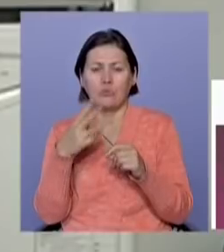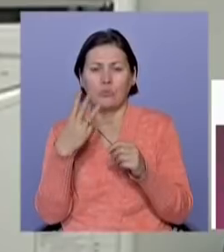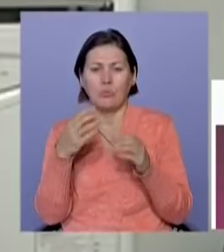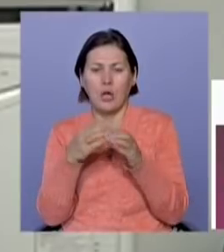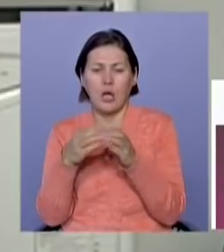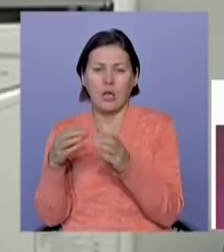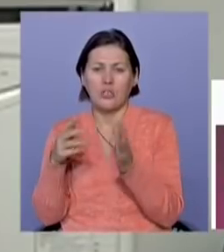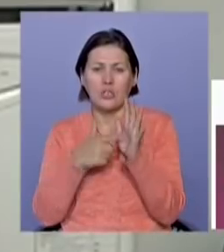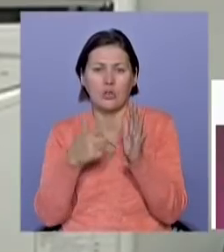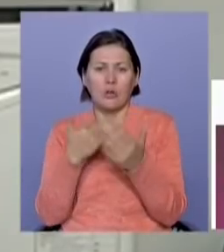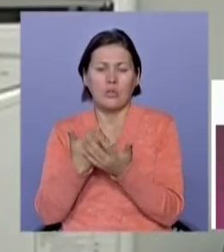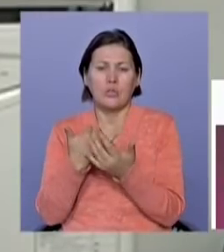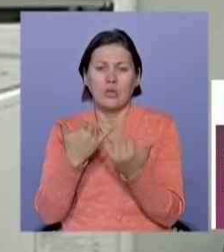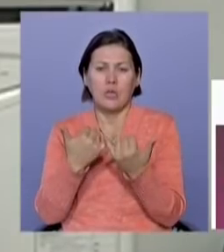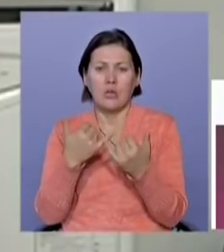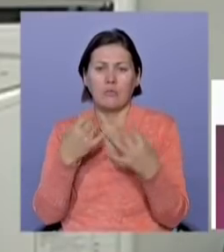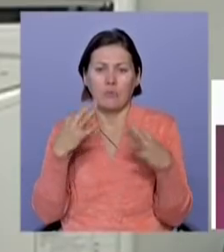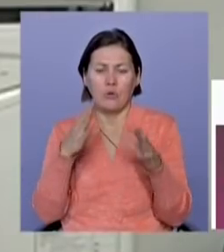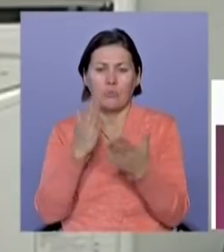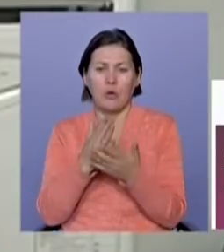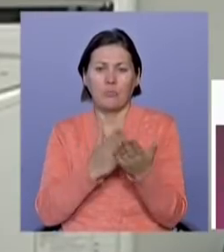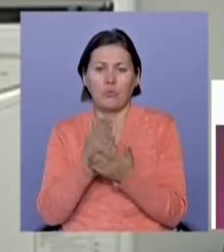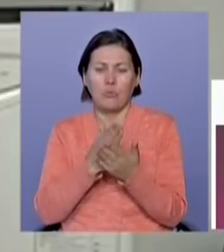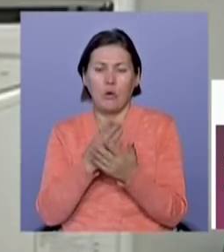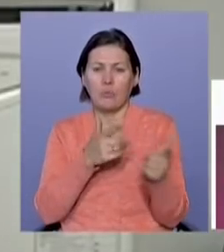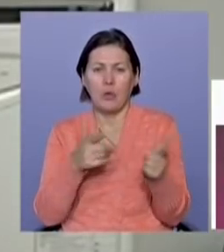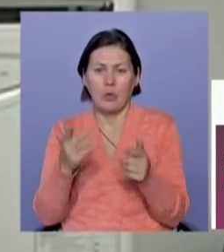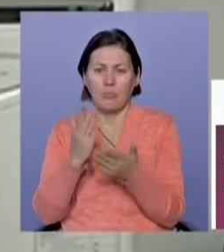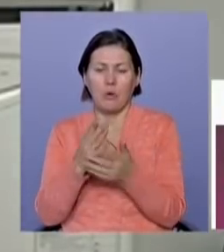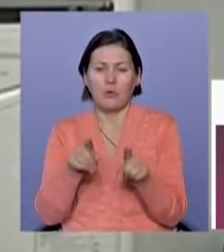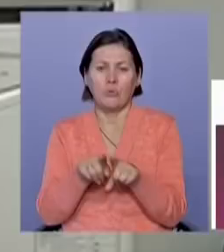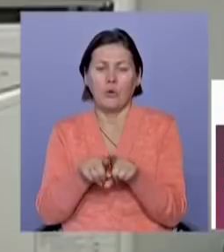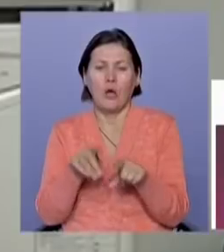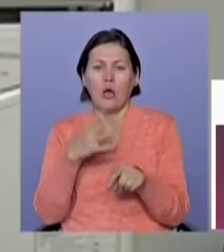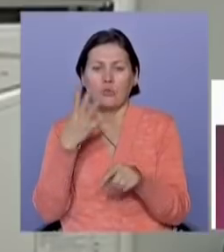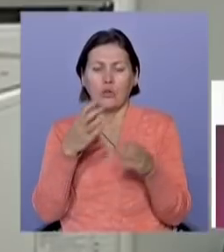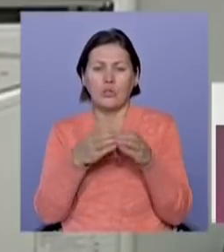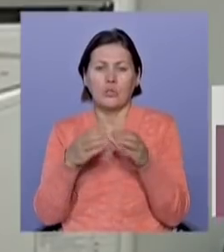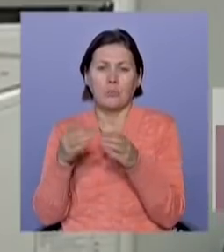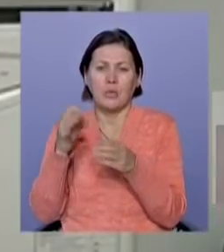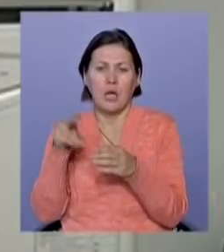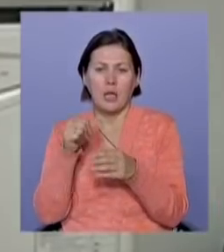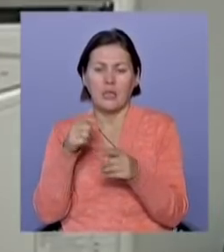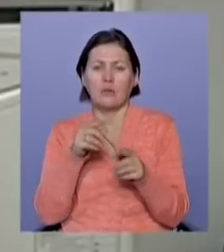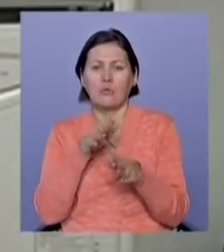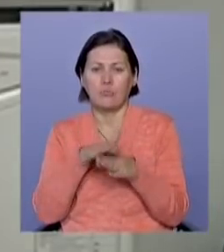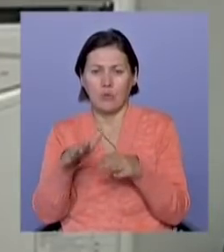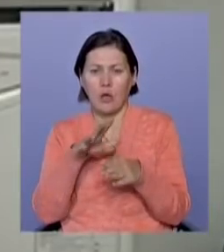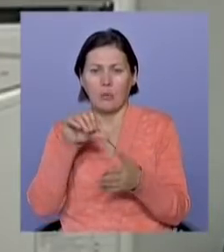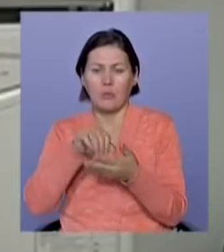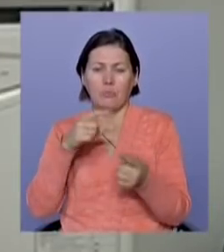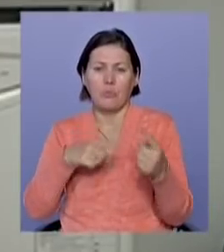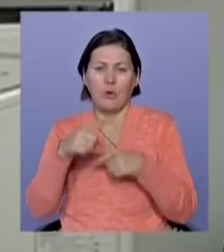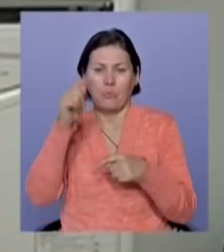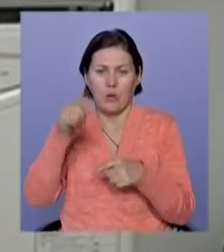соның 7-і қазір подстанцияда бос тұр. Олар қызмет көрсетуге дайын. 4 бригада қызметті жасап, подстанцияға қайтып